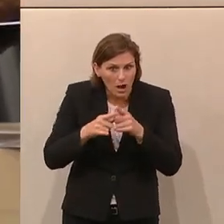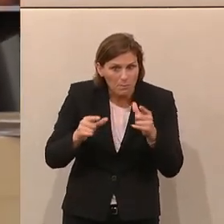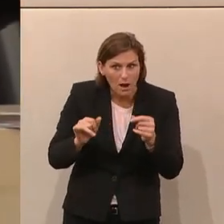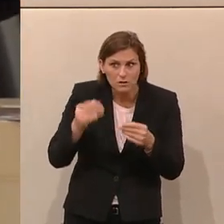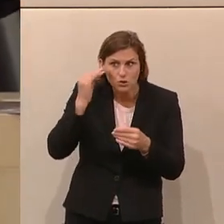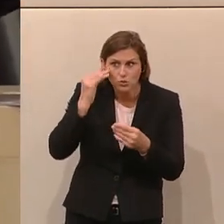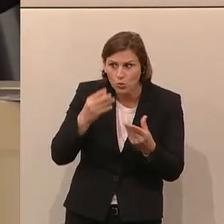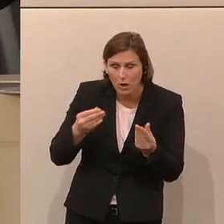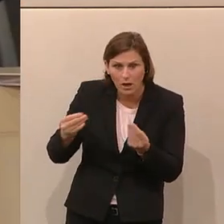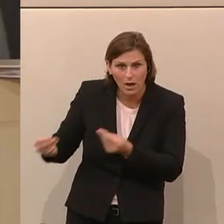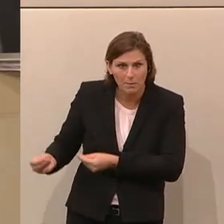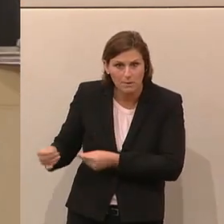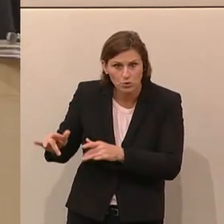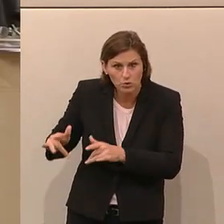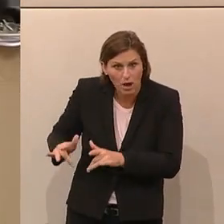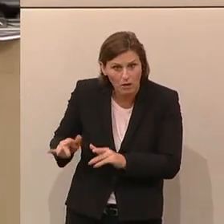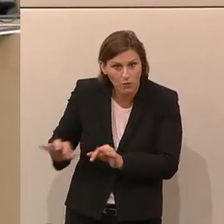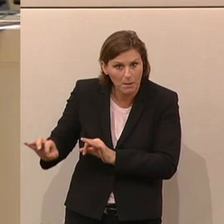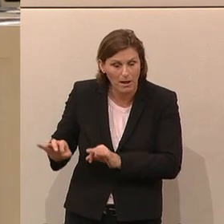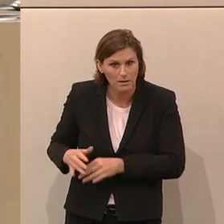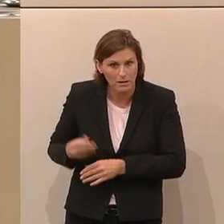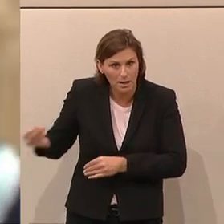von der Schule zur Verfügung gestellt worden?